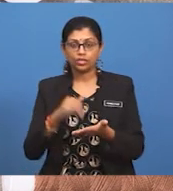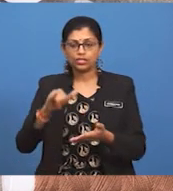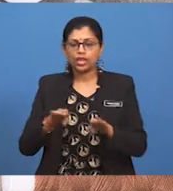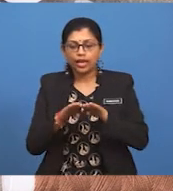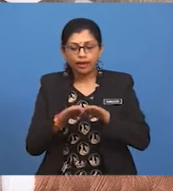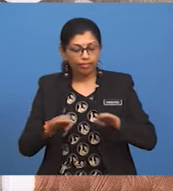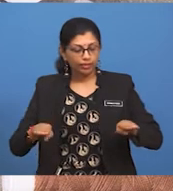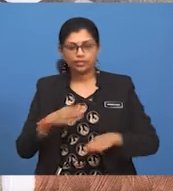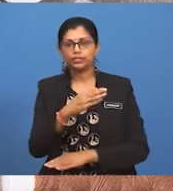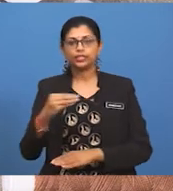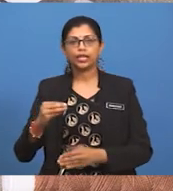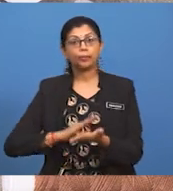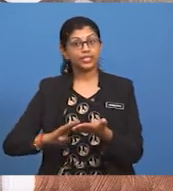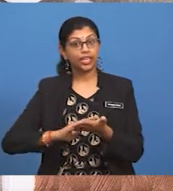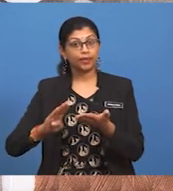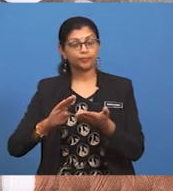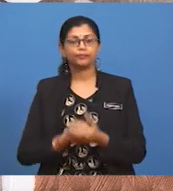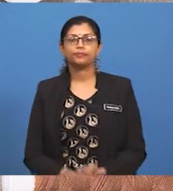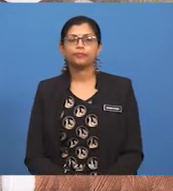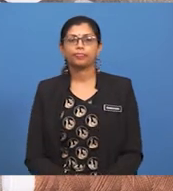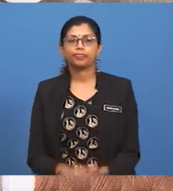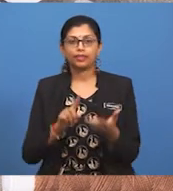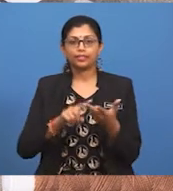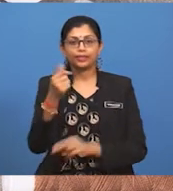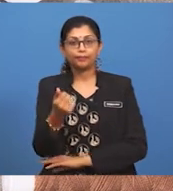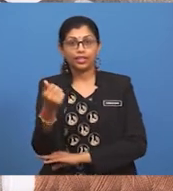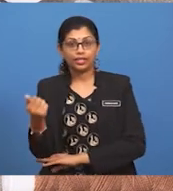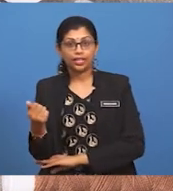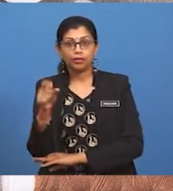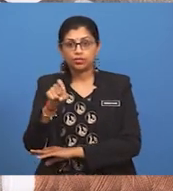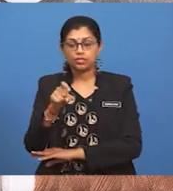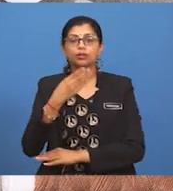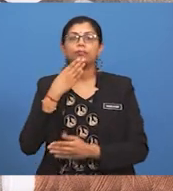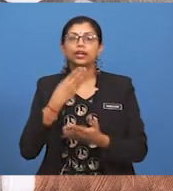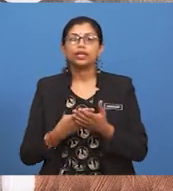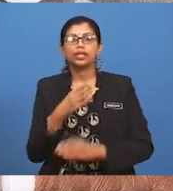bersih. Ketiga, peralatan menjawab dalam keadaan baik dan